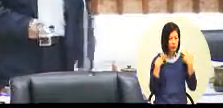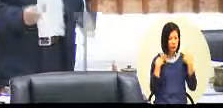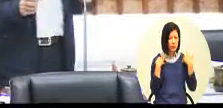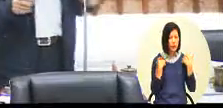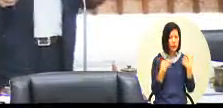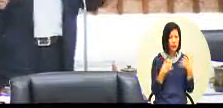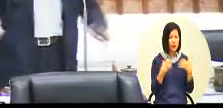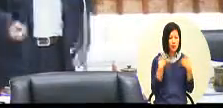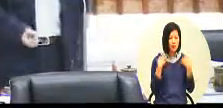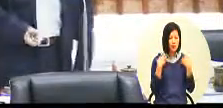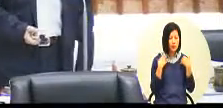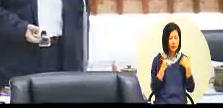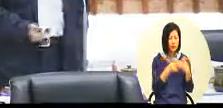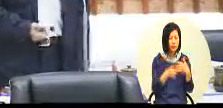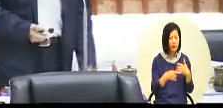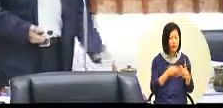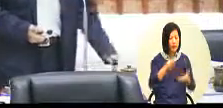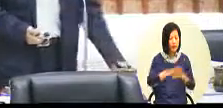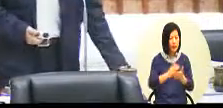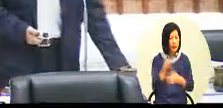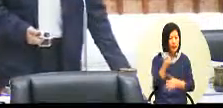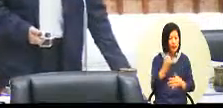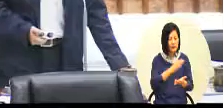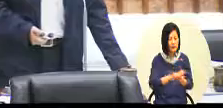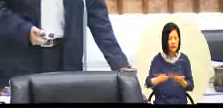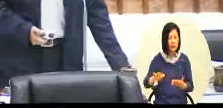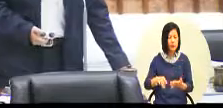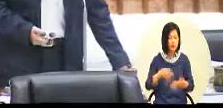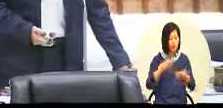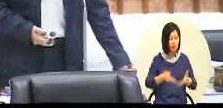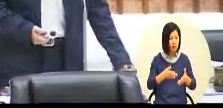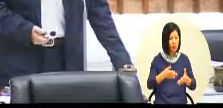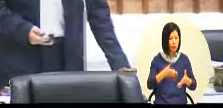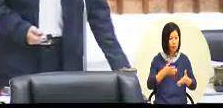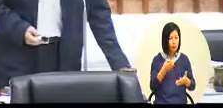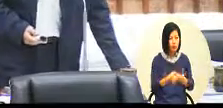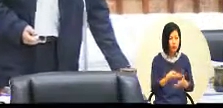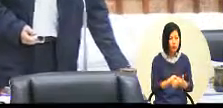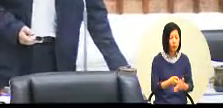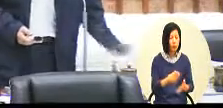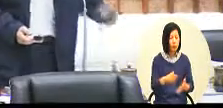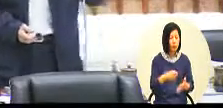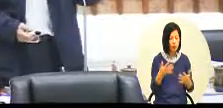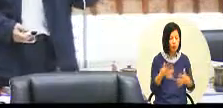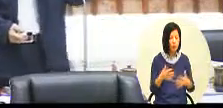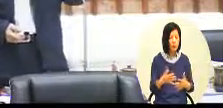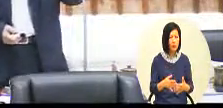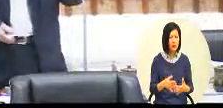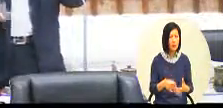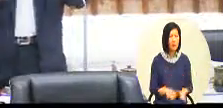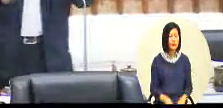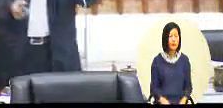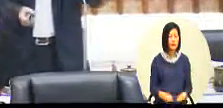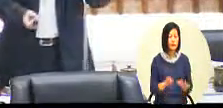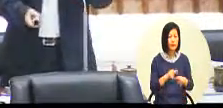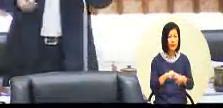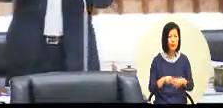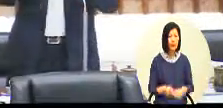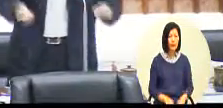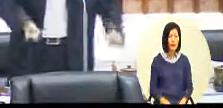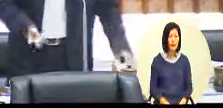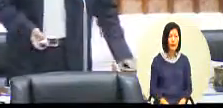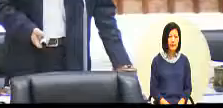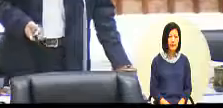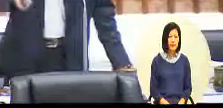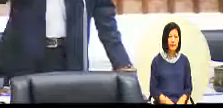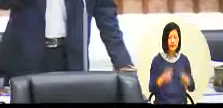住户都能够解除啊，这是非常严重的一个问题，也是我今天要凸显的一个问题。好，两位请坐啊。我们